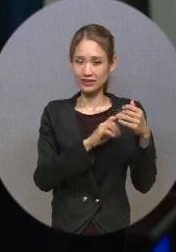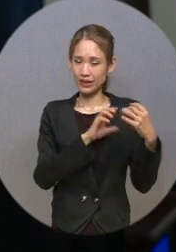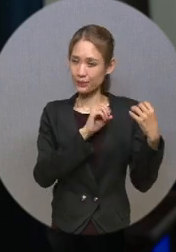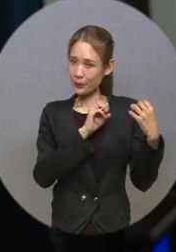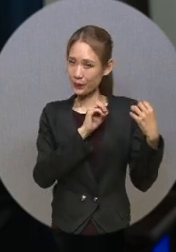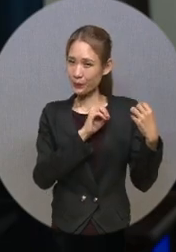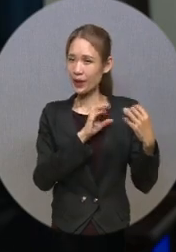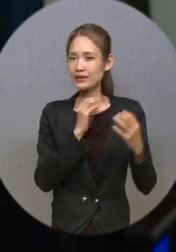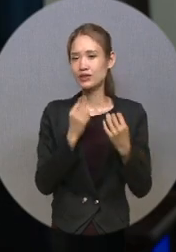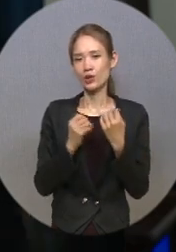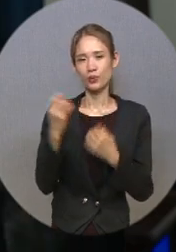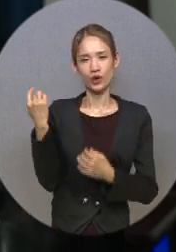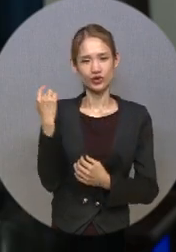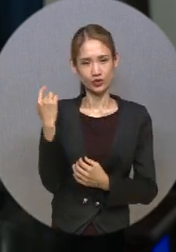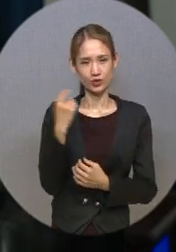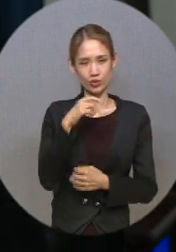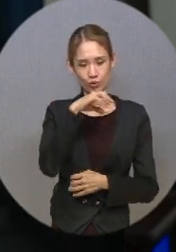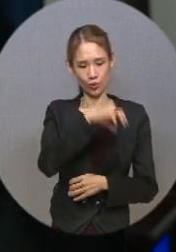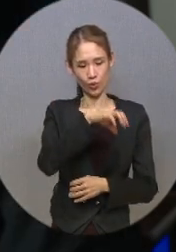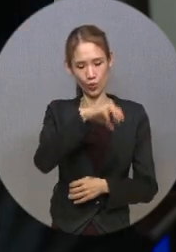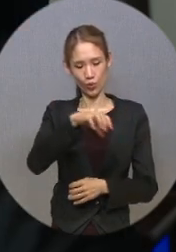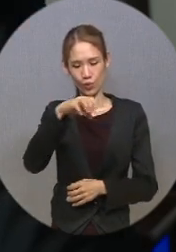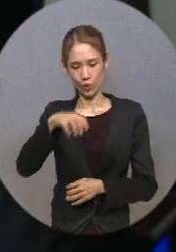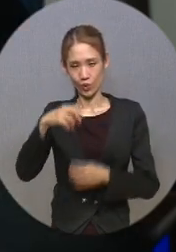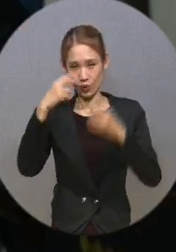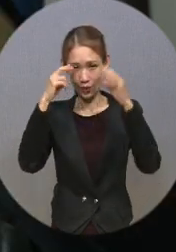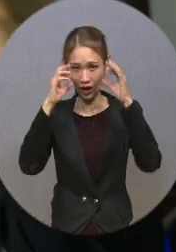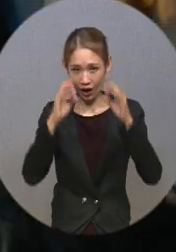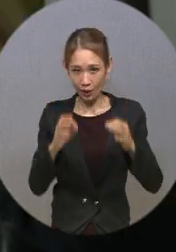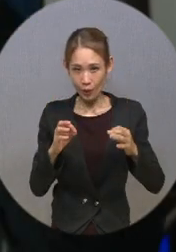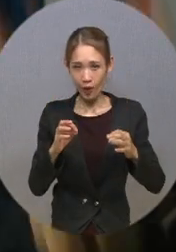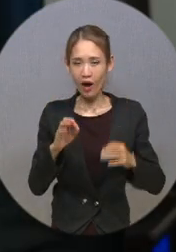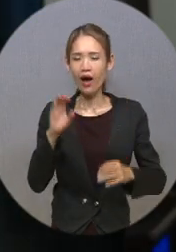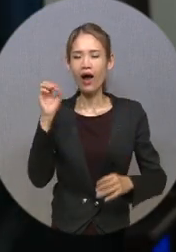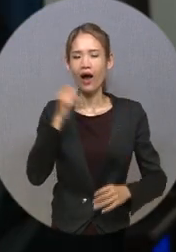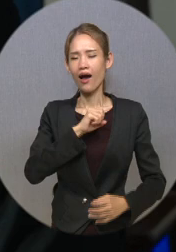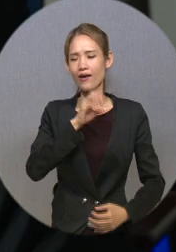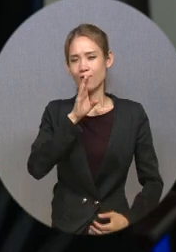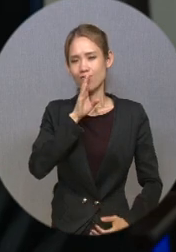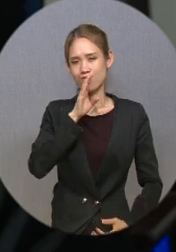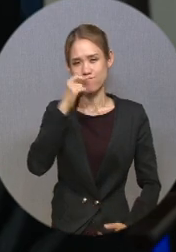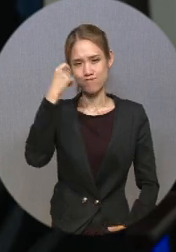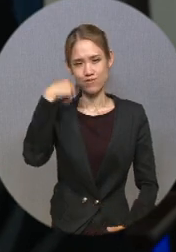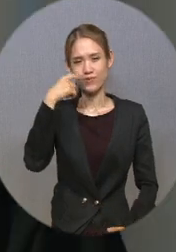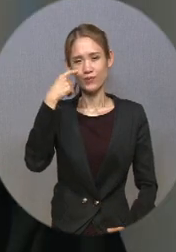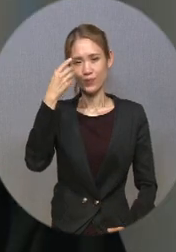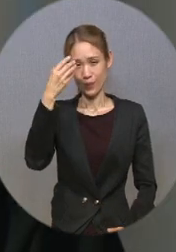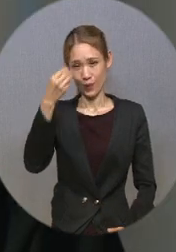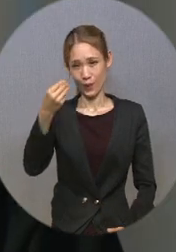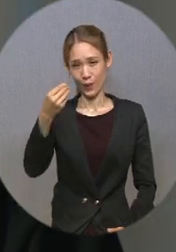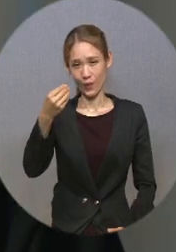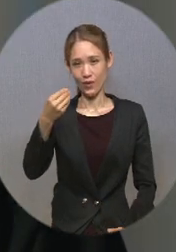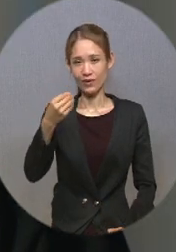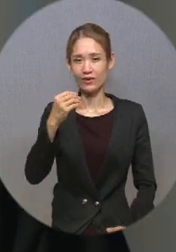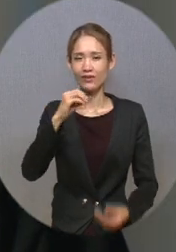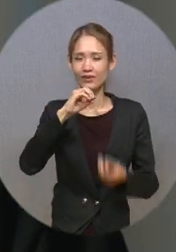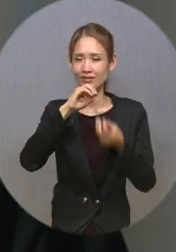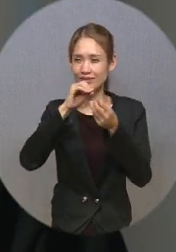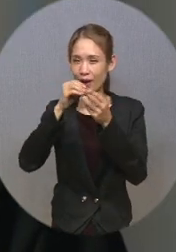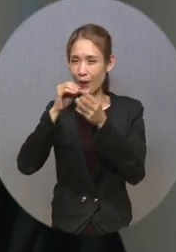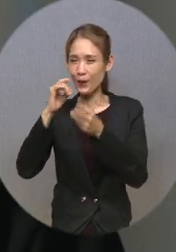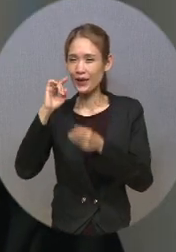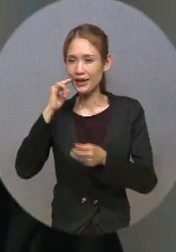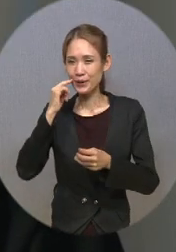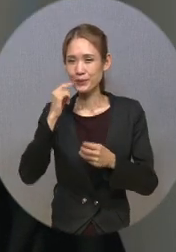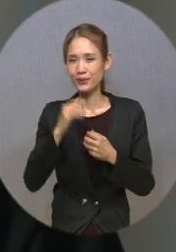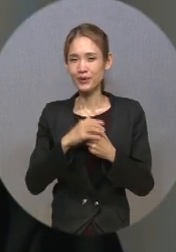나서 그것을 속속들이 곳곳이 좀 쳐다보니 그게 정말 그 느껴지고 보여져서 정말 좋았던 곳이었다. 되게 아기자기하고 이쁘더라고요.